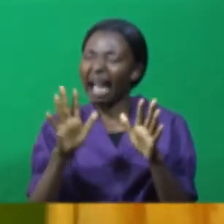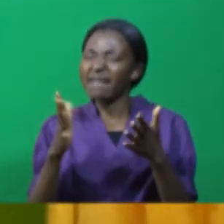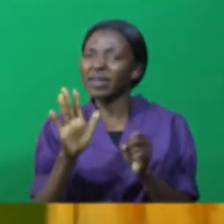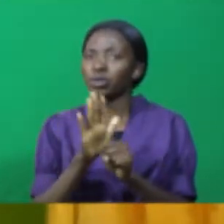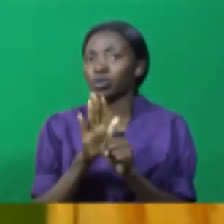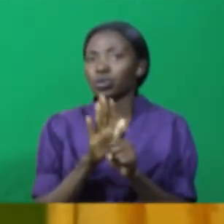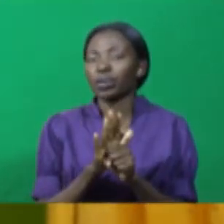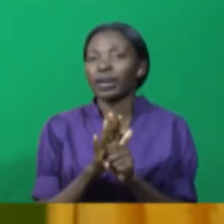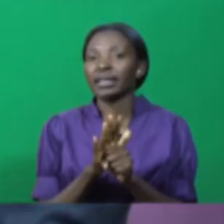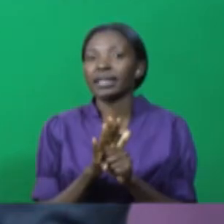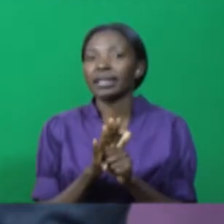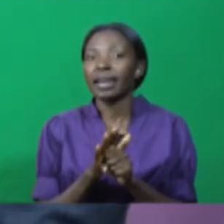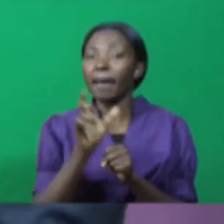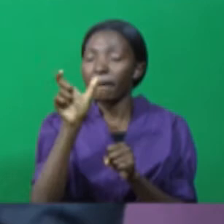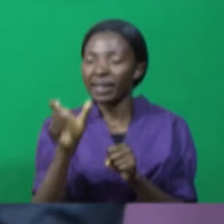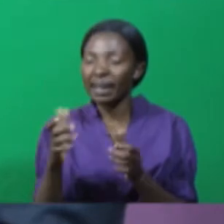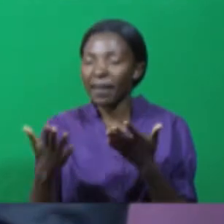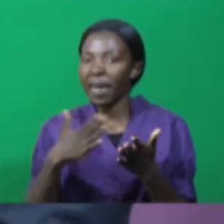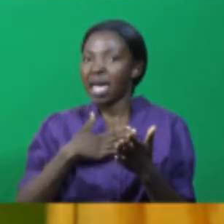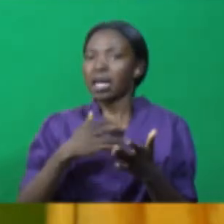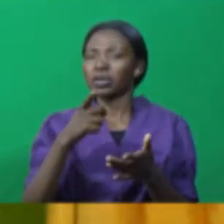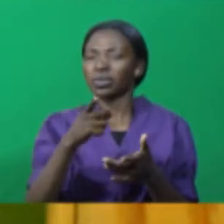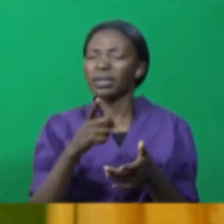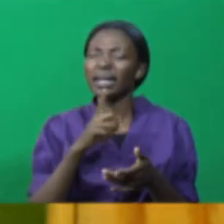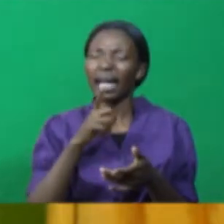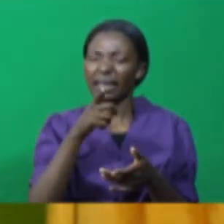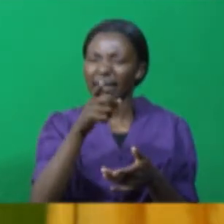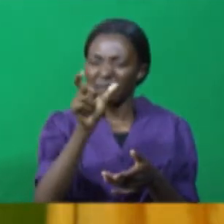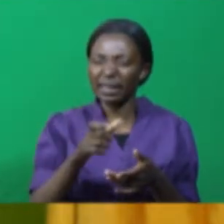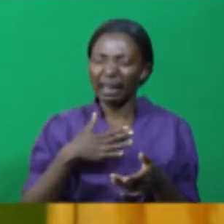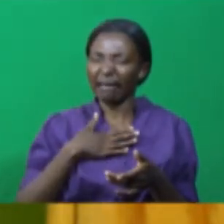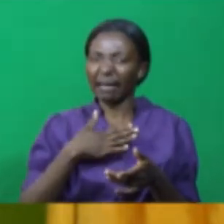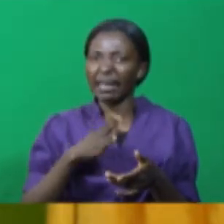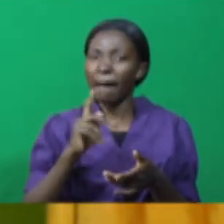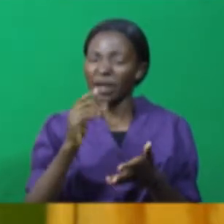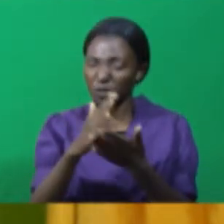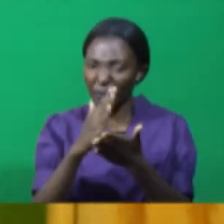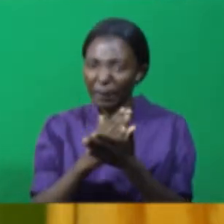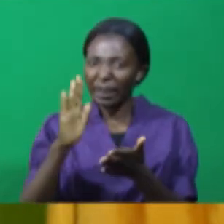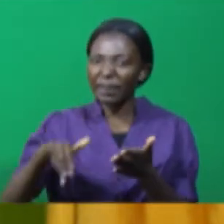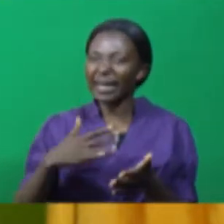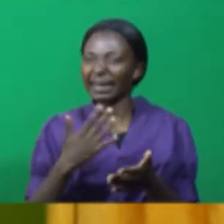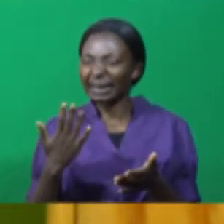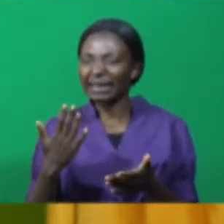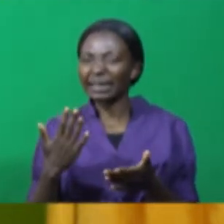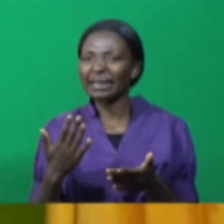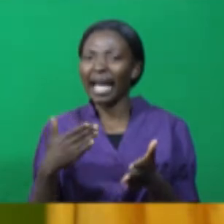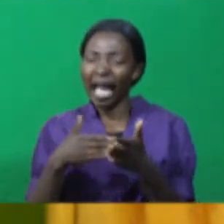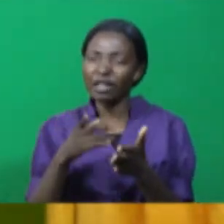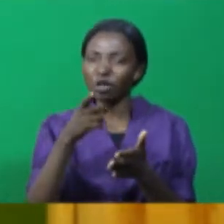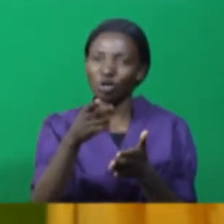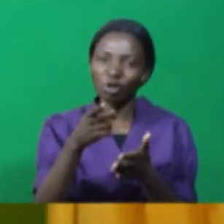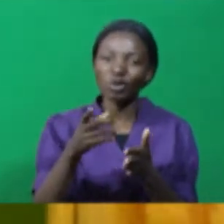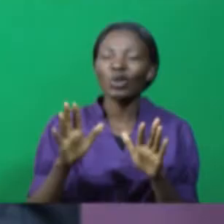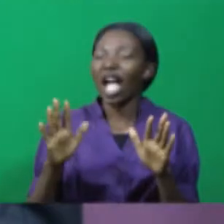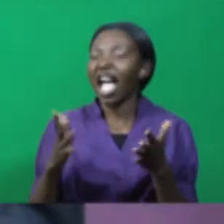akango munhu anenge akangokuvenga so. Ndini Kastu ndakamuvenga ini. Pati kuti aronge chimwe chinhu chekukuita songonzwa kungotya so. Fear. Iri